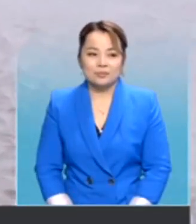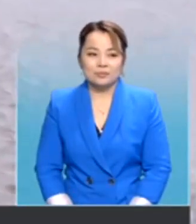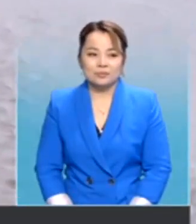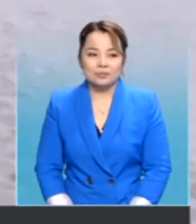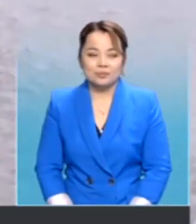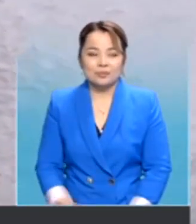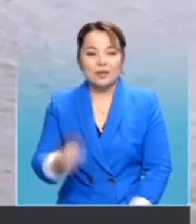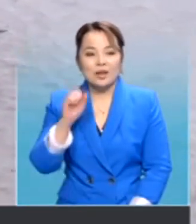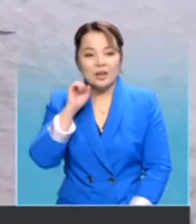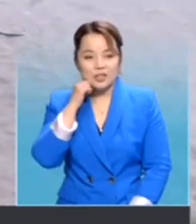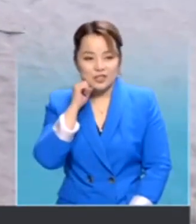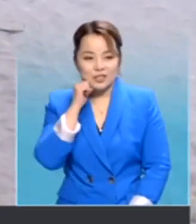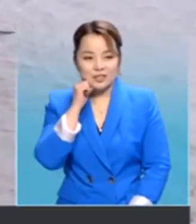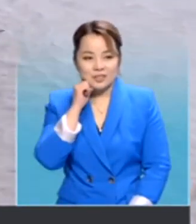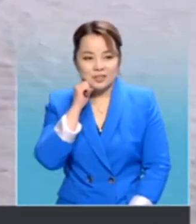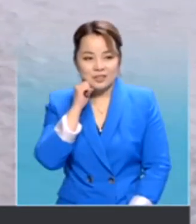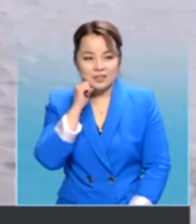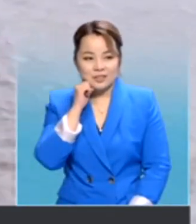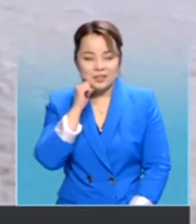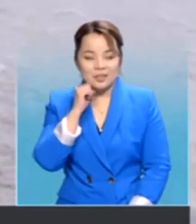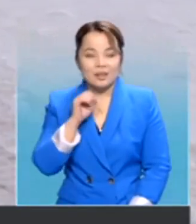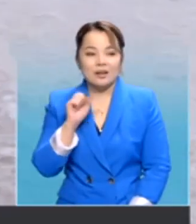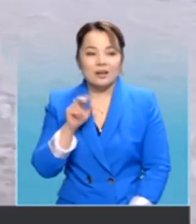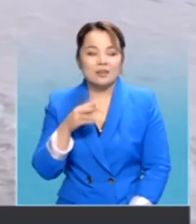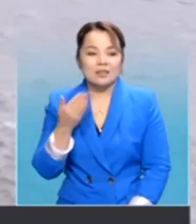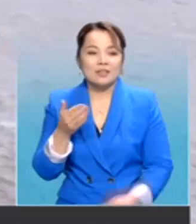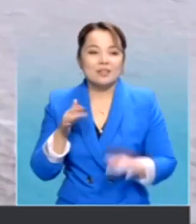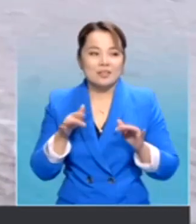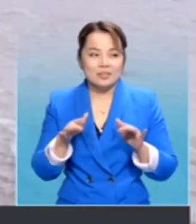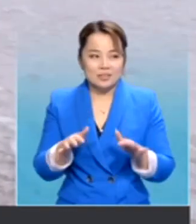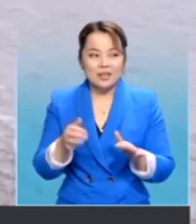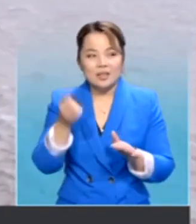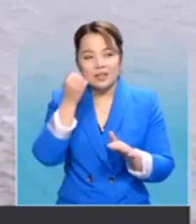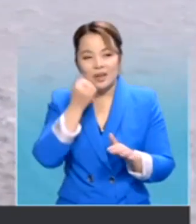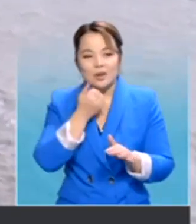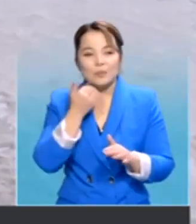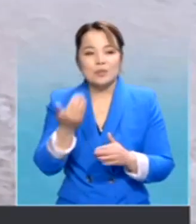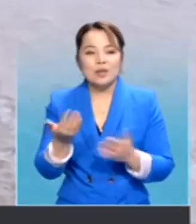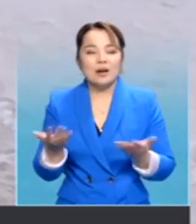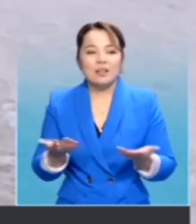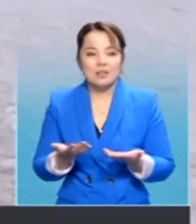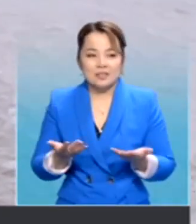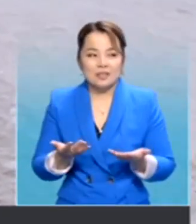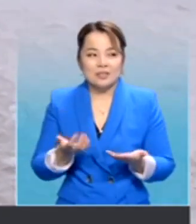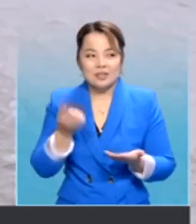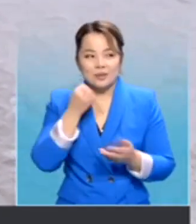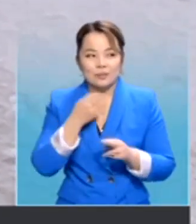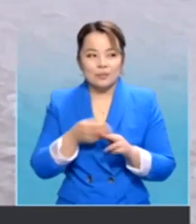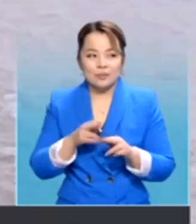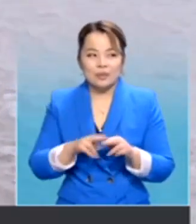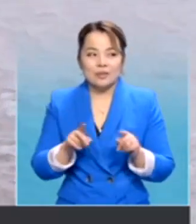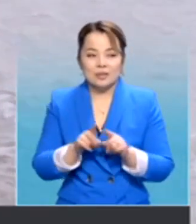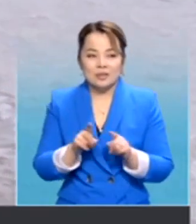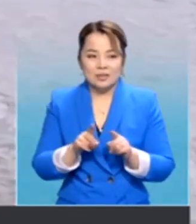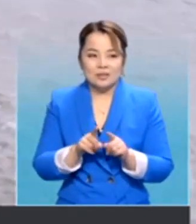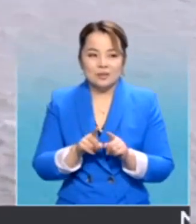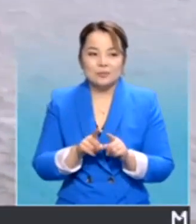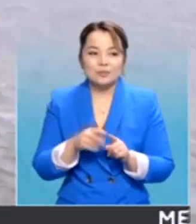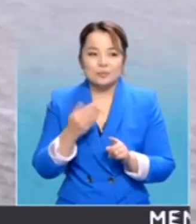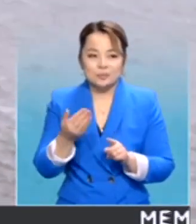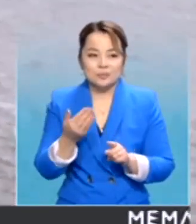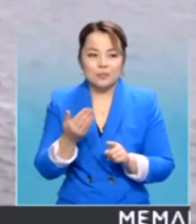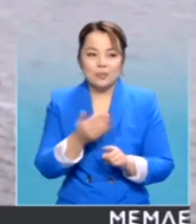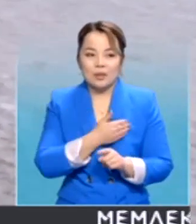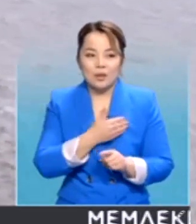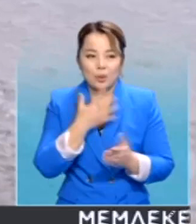Алло, әже? Алло, жаным. Қалайсыз? Жақсы, өзіңше. Жақсы, жақсы. Әже,